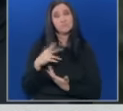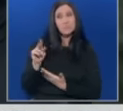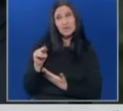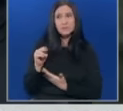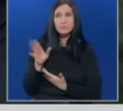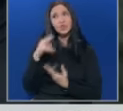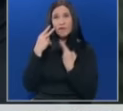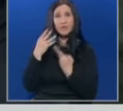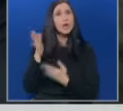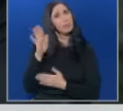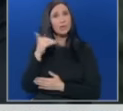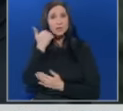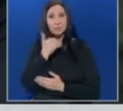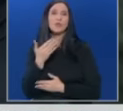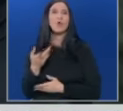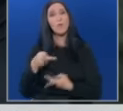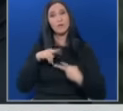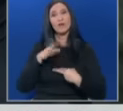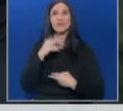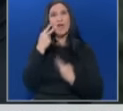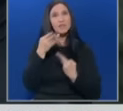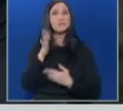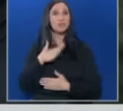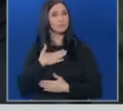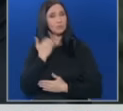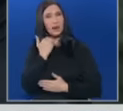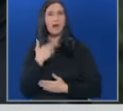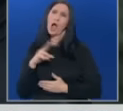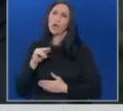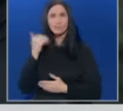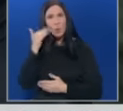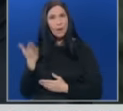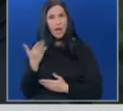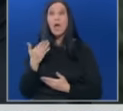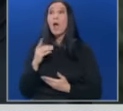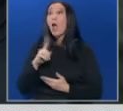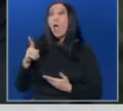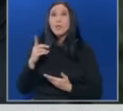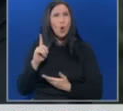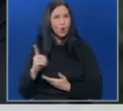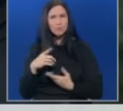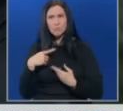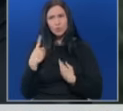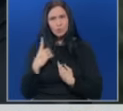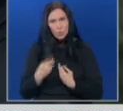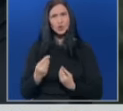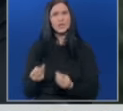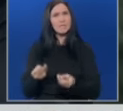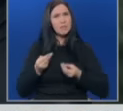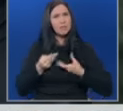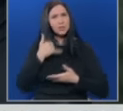Ще видим да си добре, той ека, ще видим да си добре. Ека, добре. Еди, кой си? Били ми дала телефона, защото записа беше станен на един